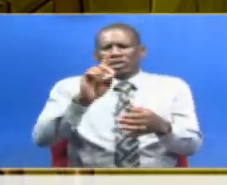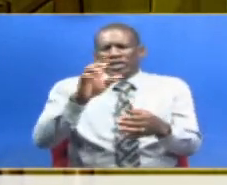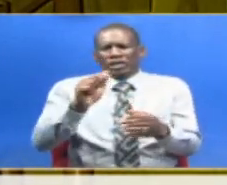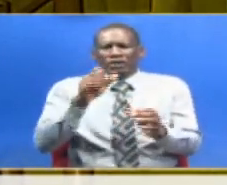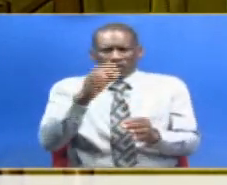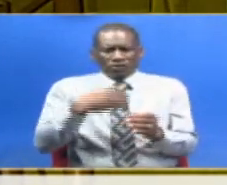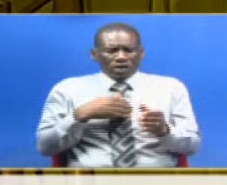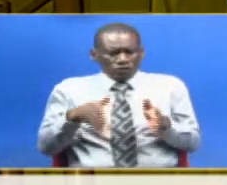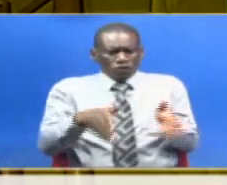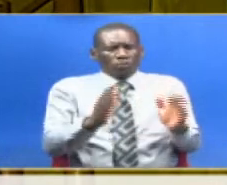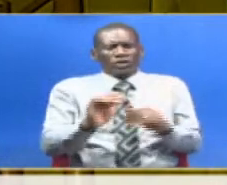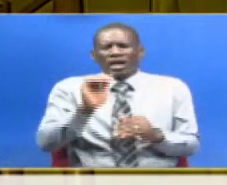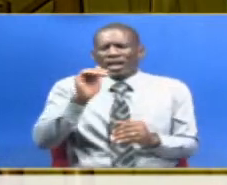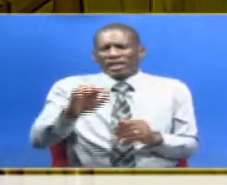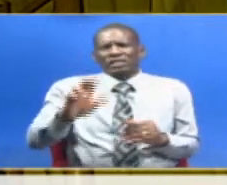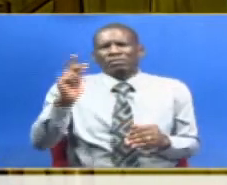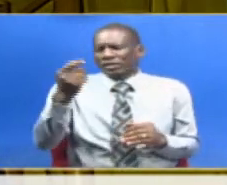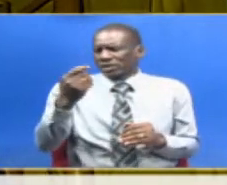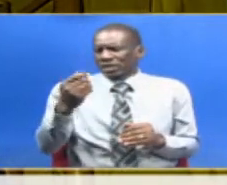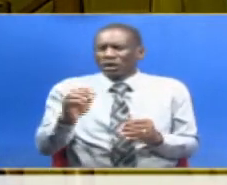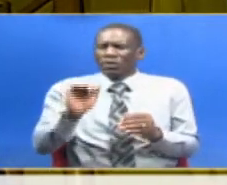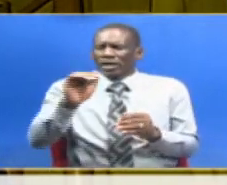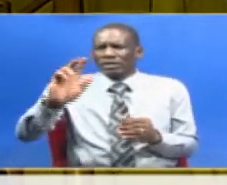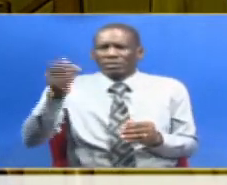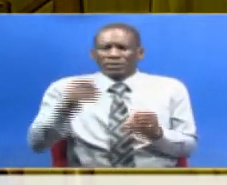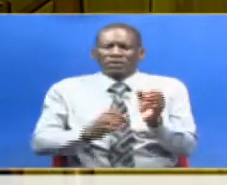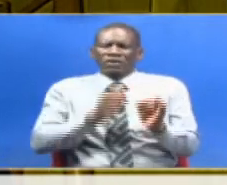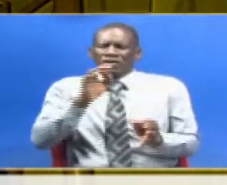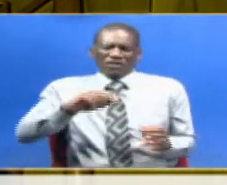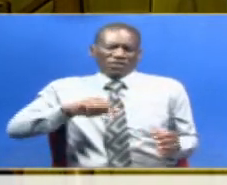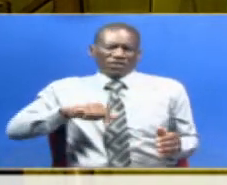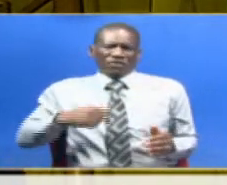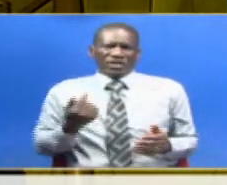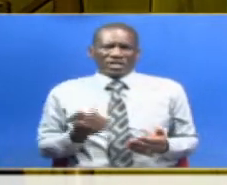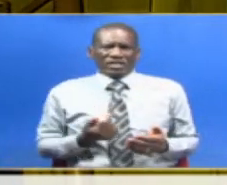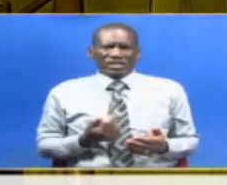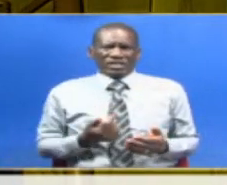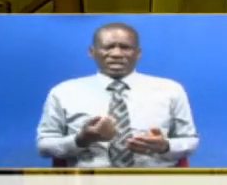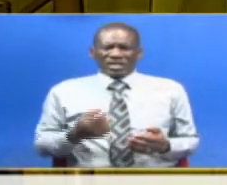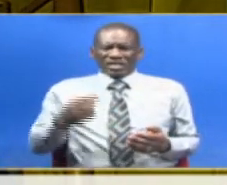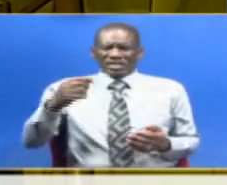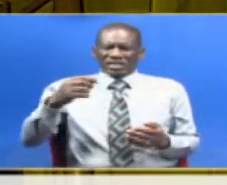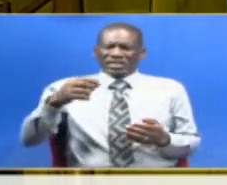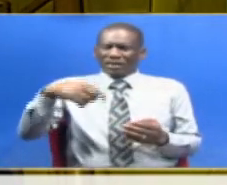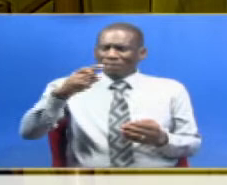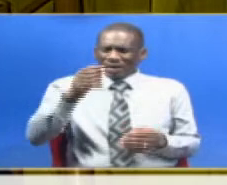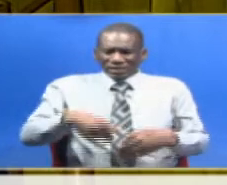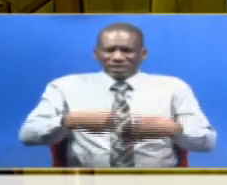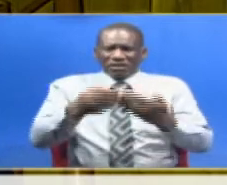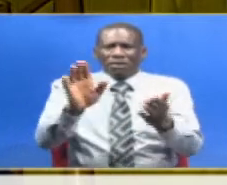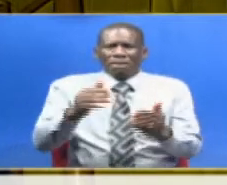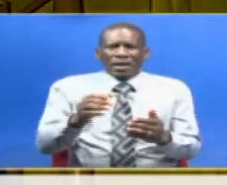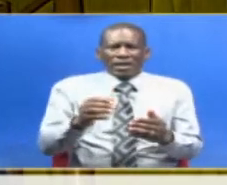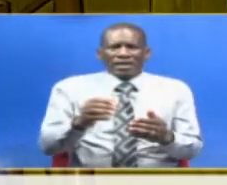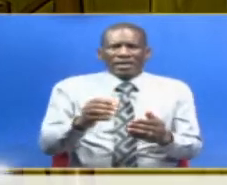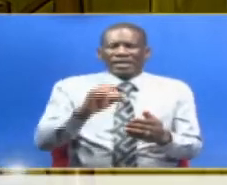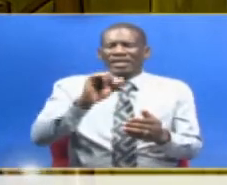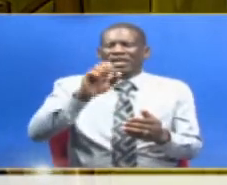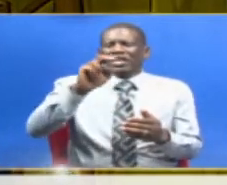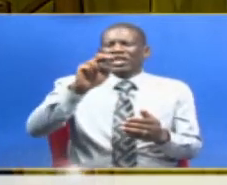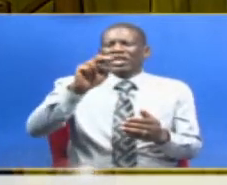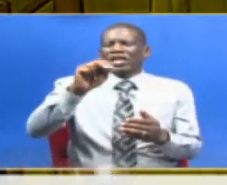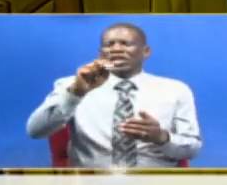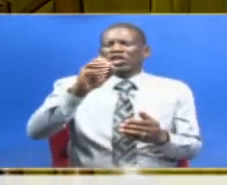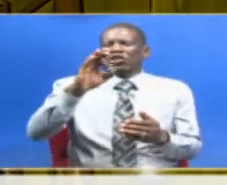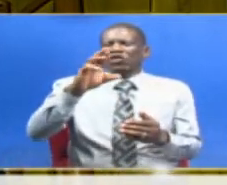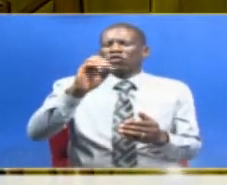nitamuuliza rais kama anahisi ametoshelezwa na ile alama ambayo amepatiwa na tume ya Infotrack kwa mwaka